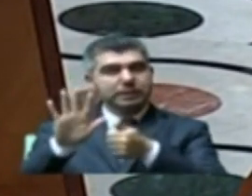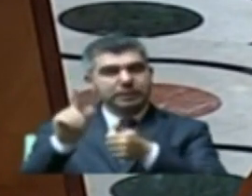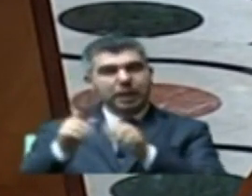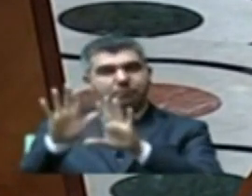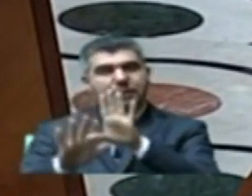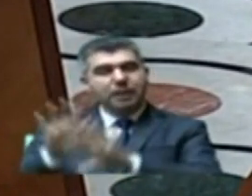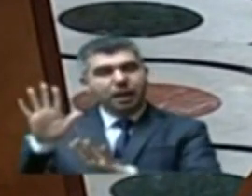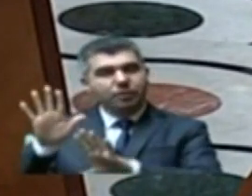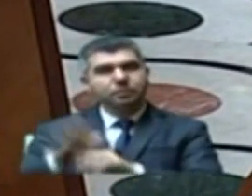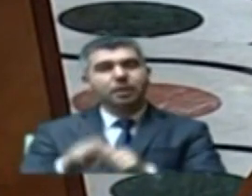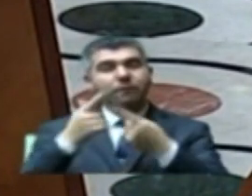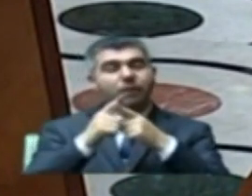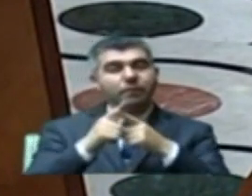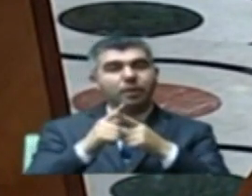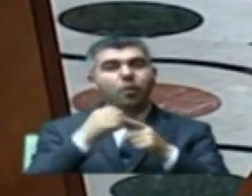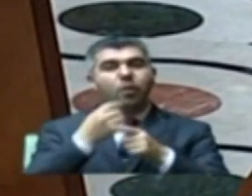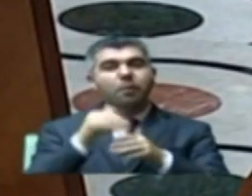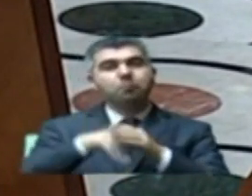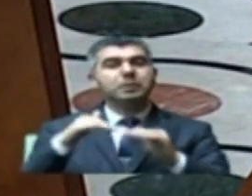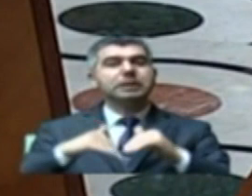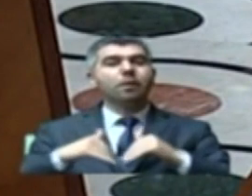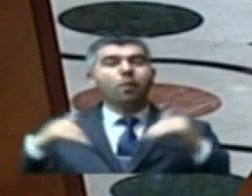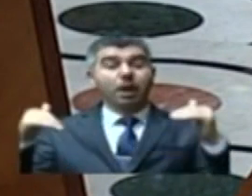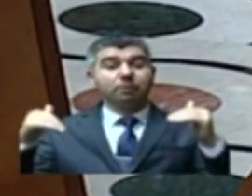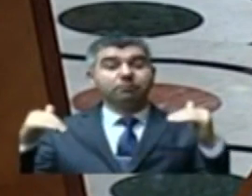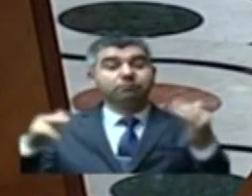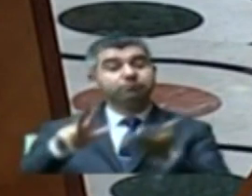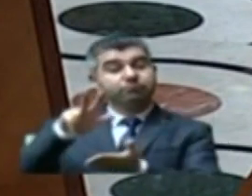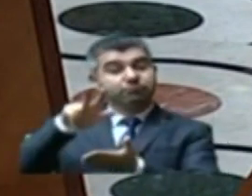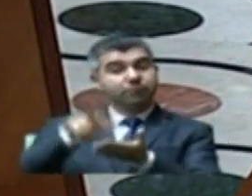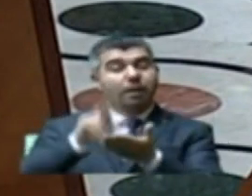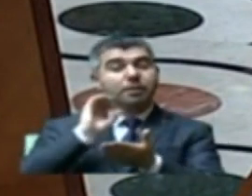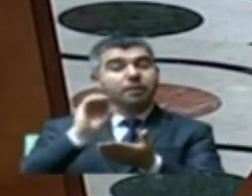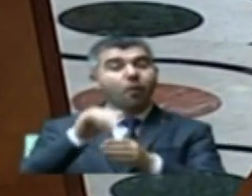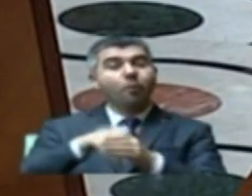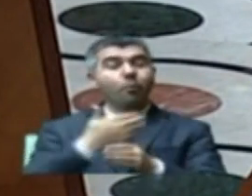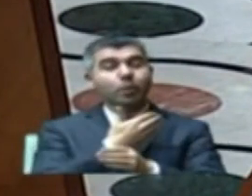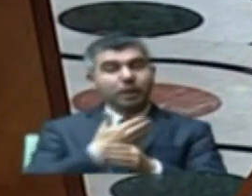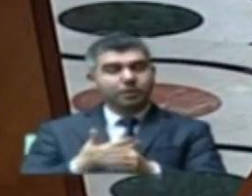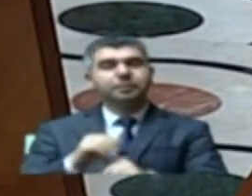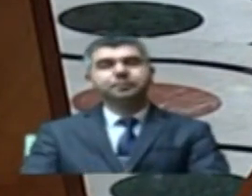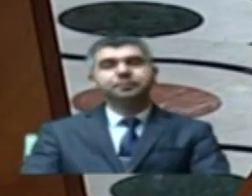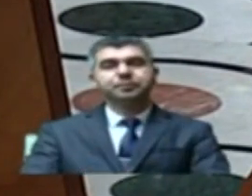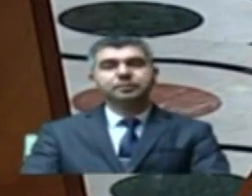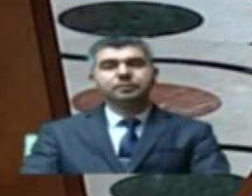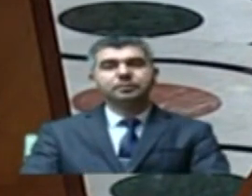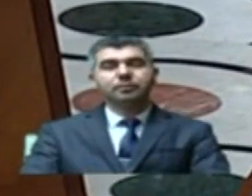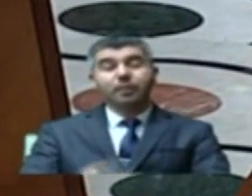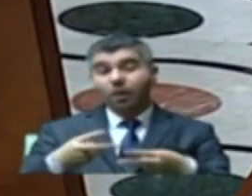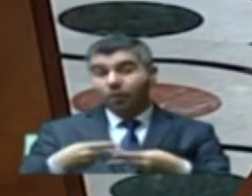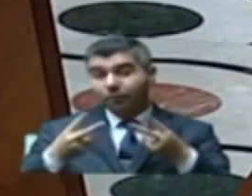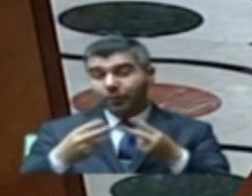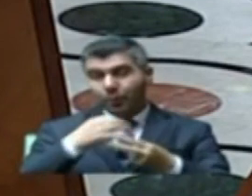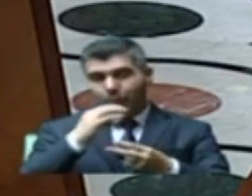الرعاية الاجتماعية في مجلس النواب، من بعد ما صدقتوا انتوما داخل هذه القبة المحترمة، بما يعني